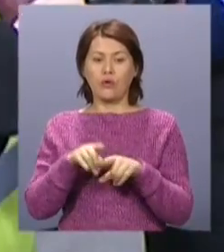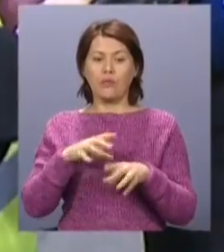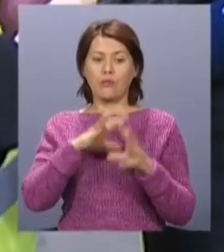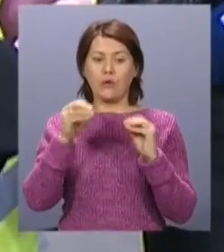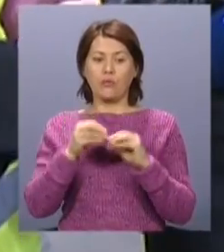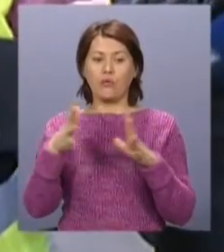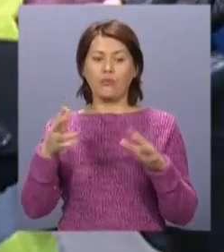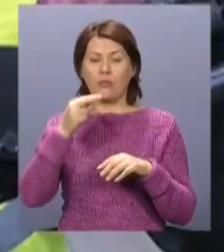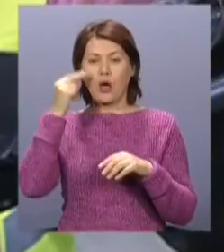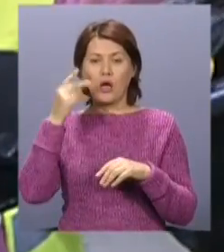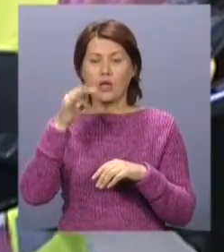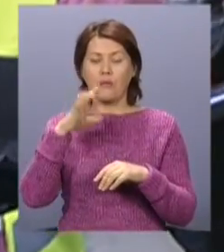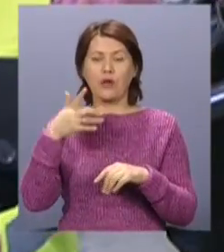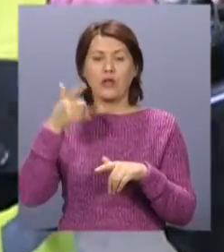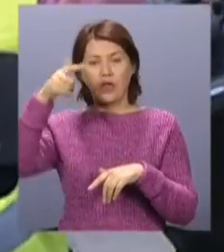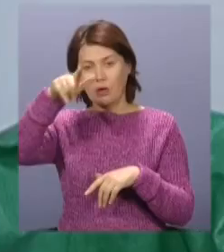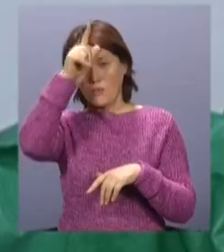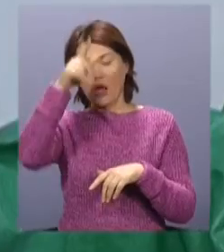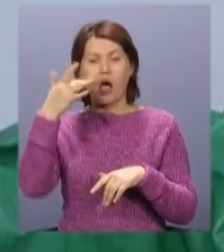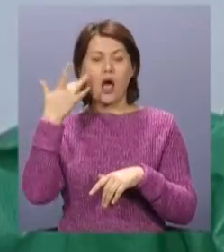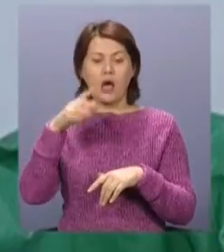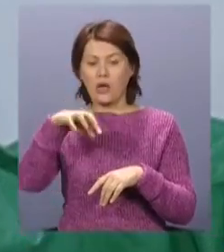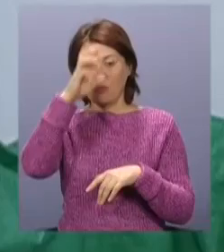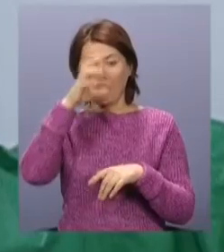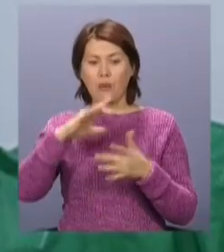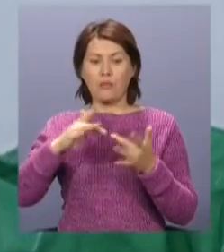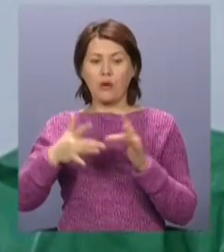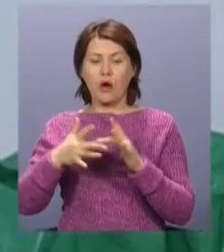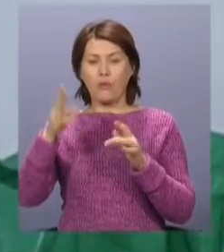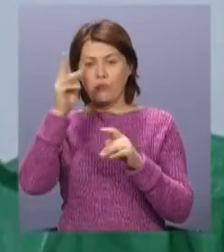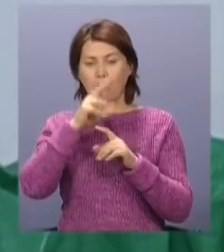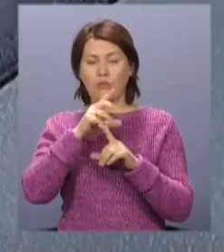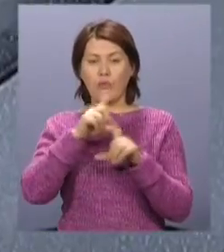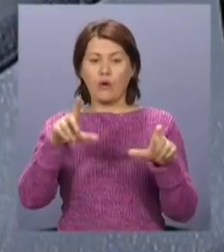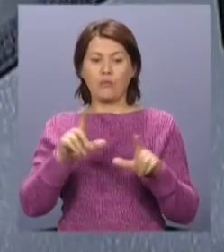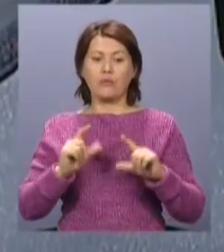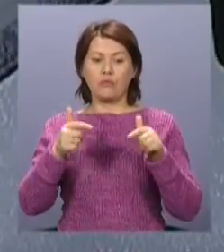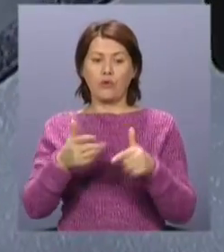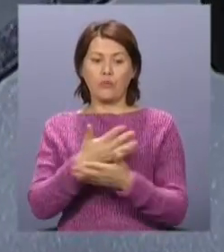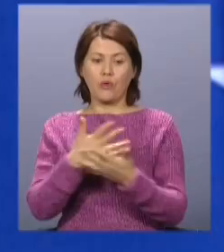басым бөлігі Қытай, Сингапур, Германия, ақыш елдерінің ғаламтор дүкендерінен түсіп жатады.